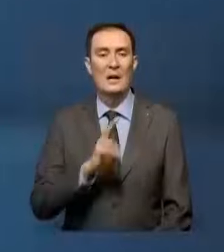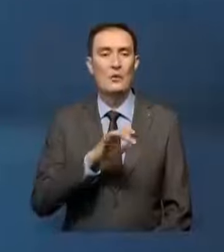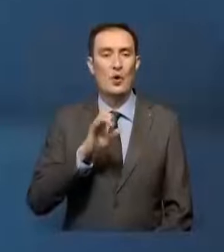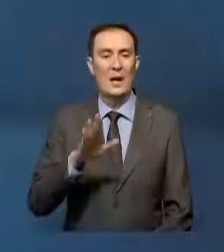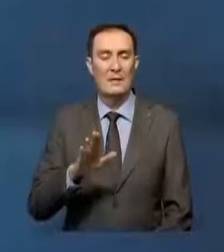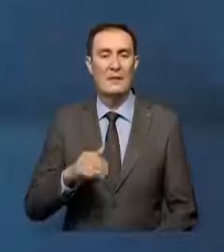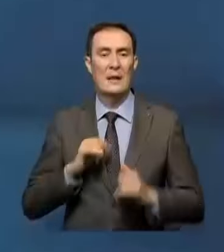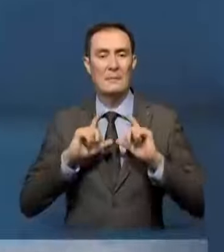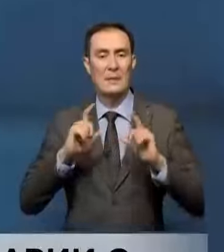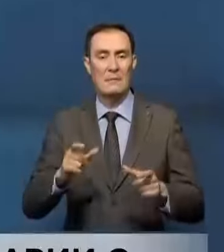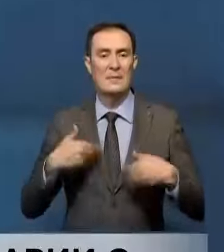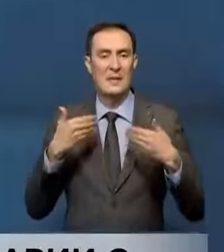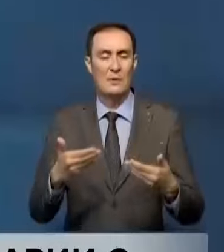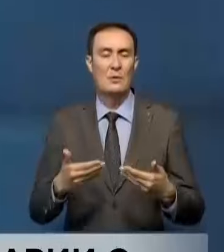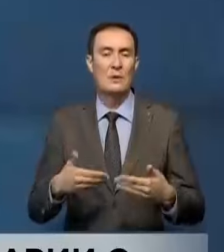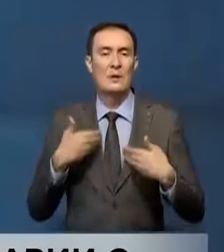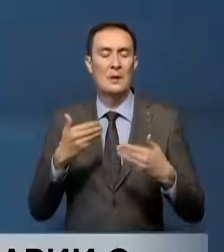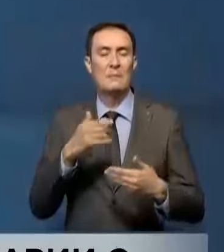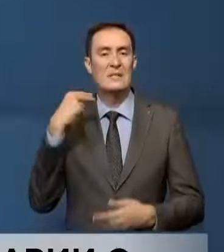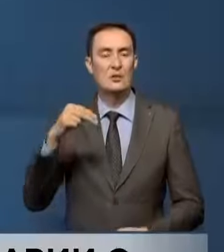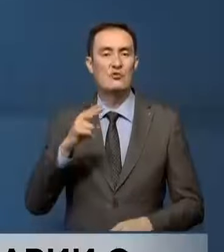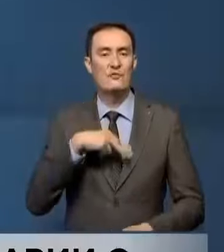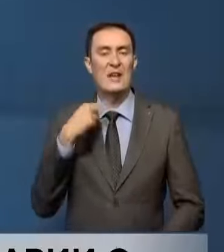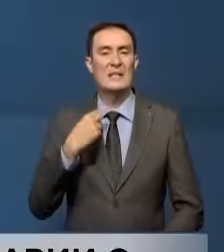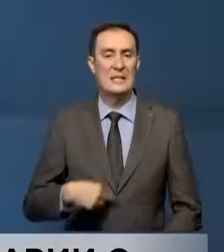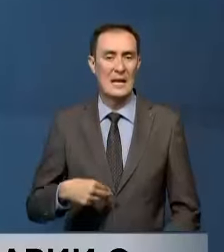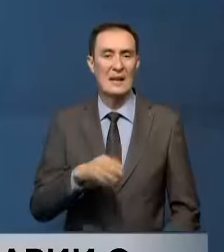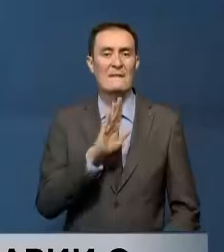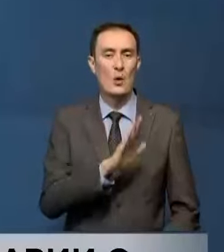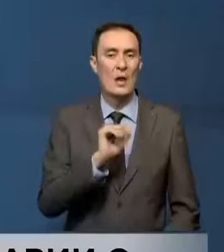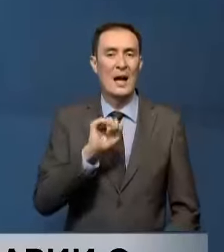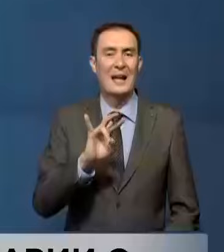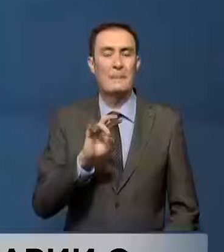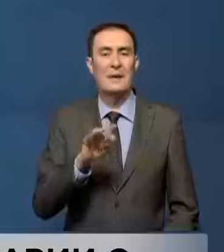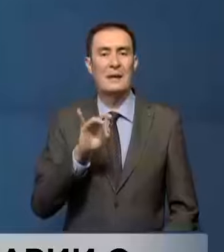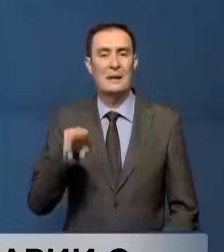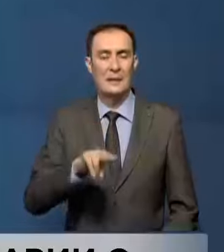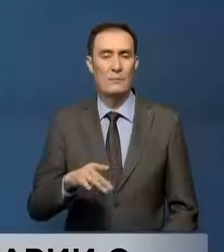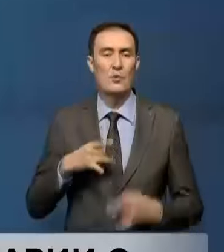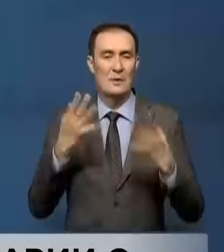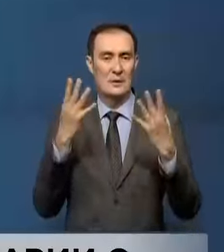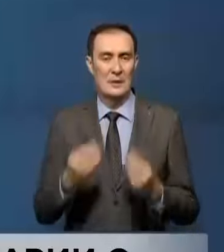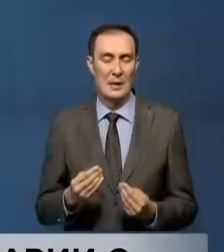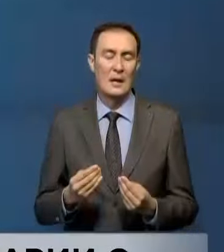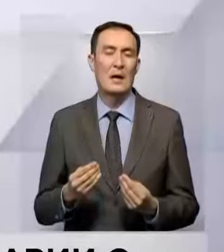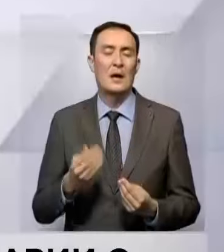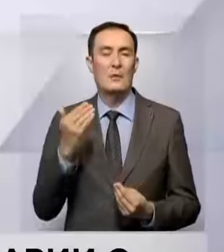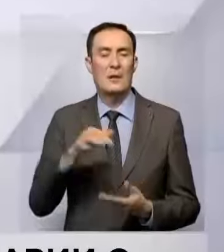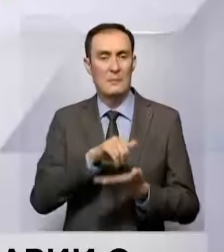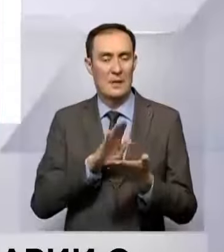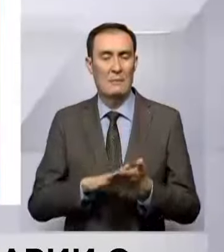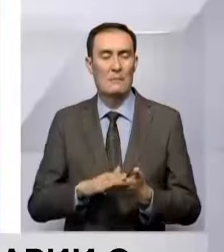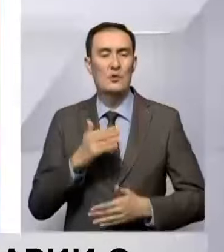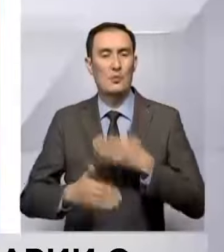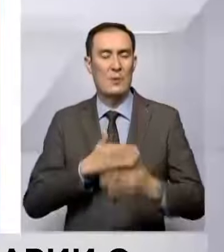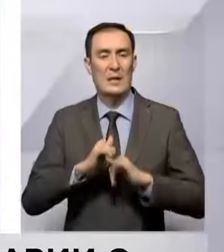Касым-Жомарт Токаев направил поздравительную телеграмму президенту Швейцарии Виоле Амхерт. По случаю национального дня он отметил